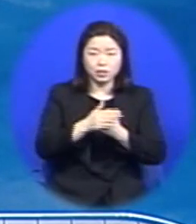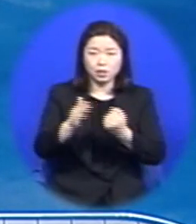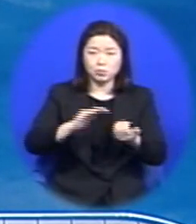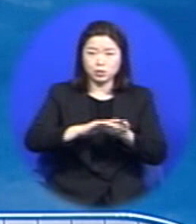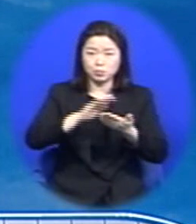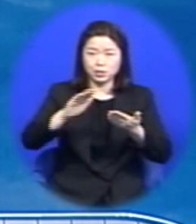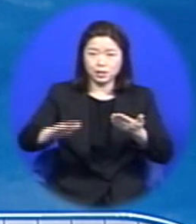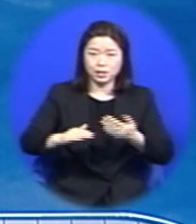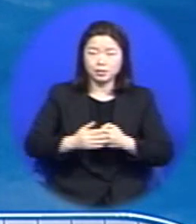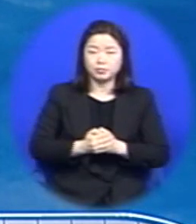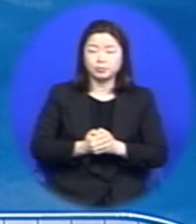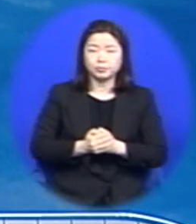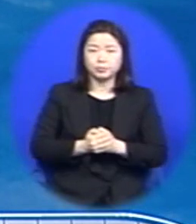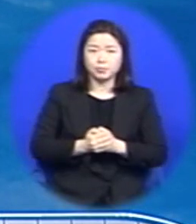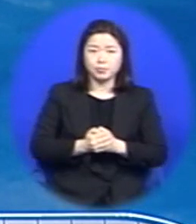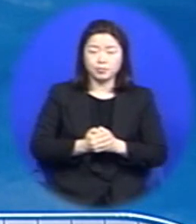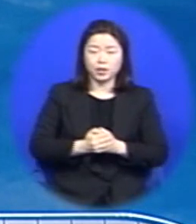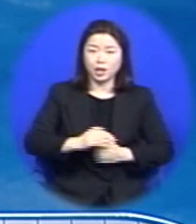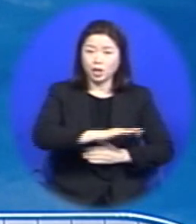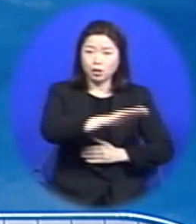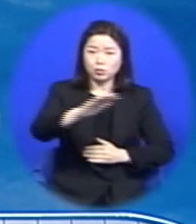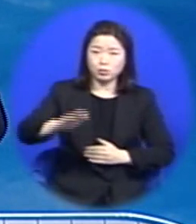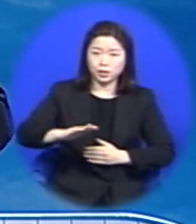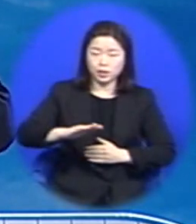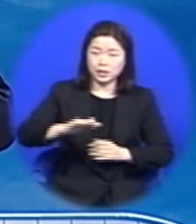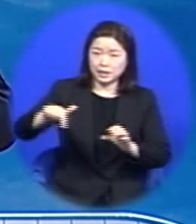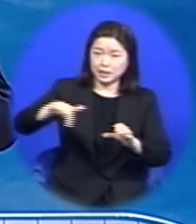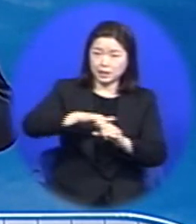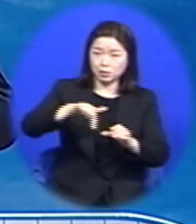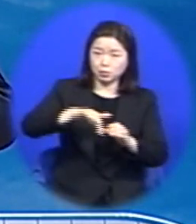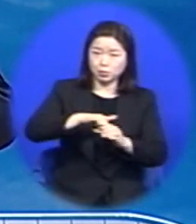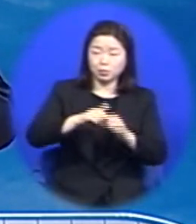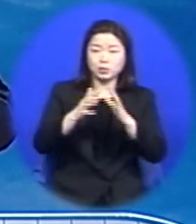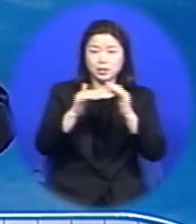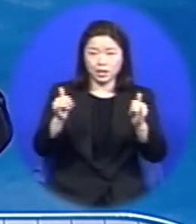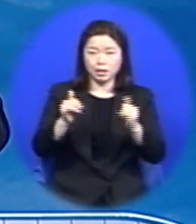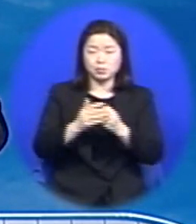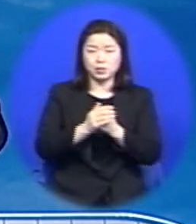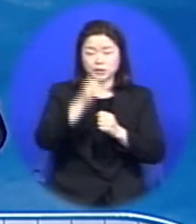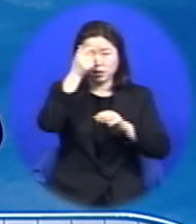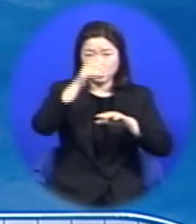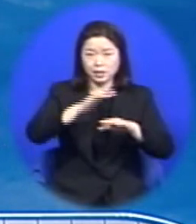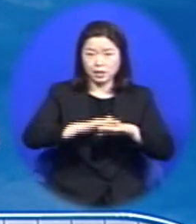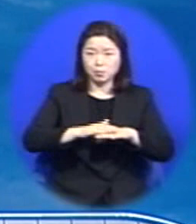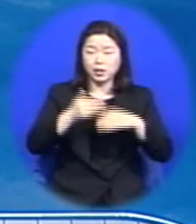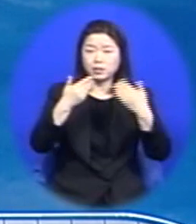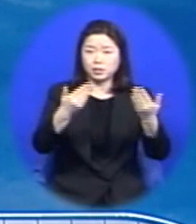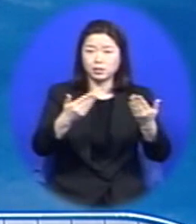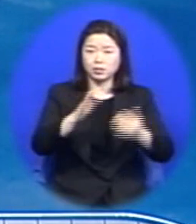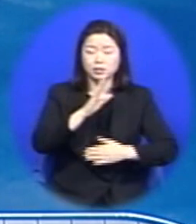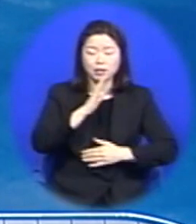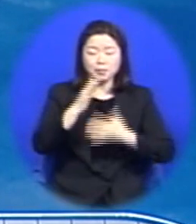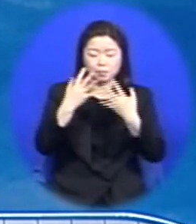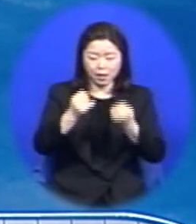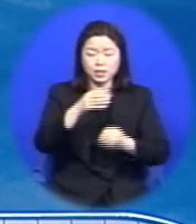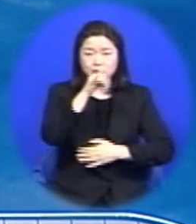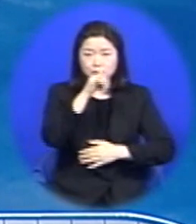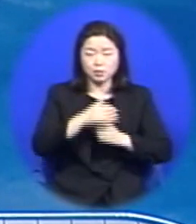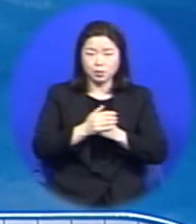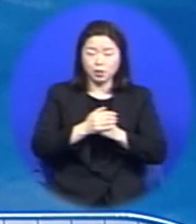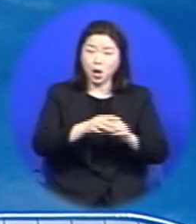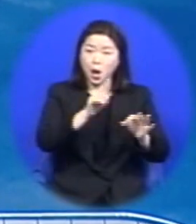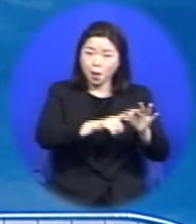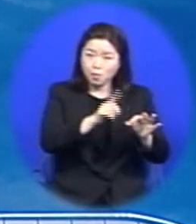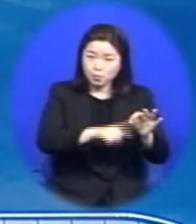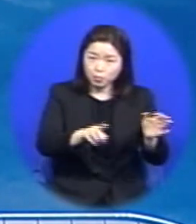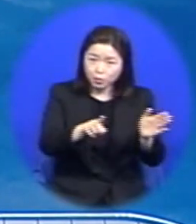때문에 그렇습니다. 우리 기독교인들은 예배를 참 많이 드립니다. 불교